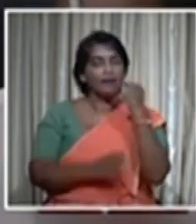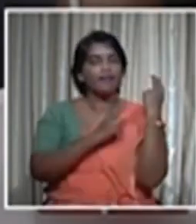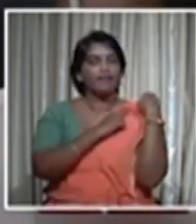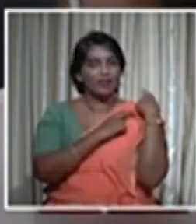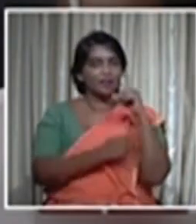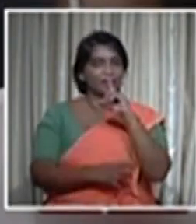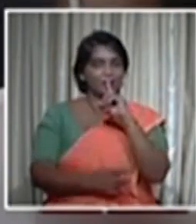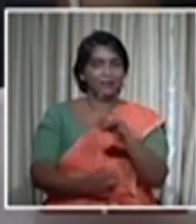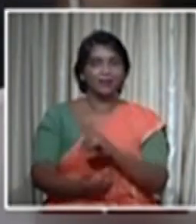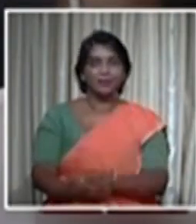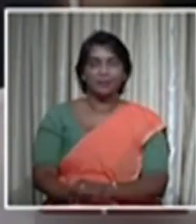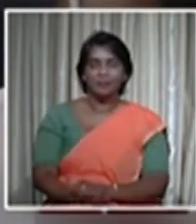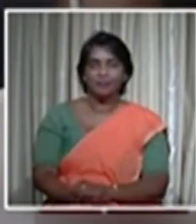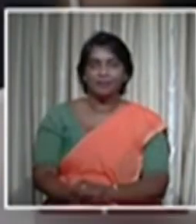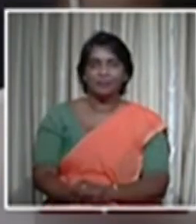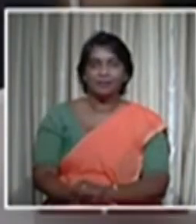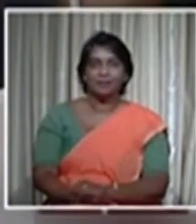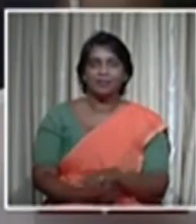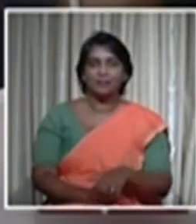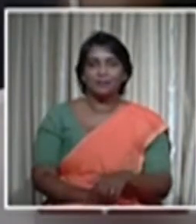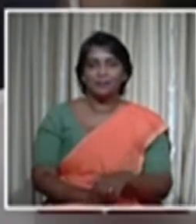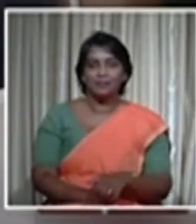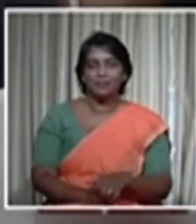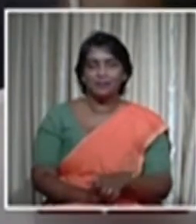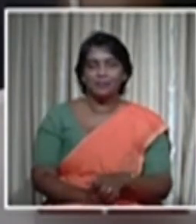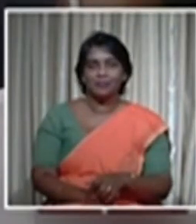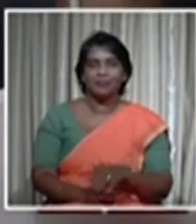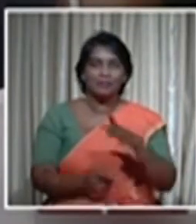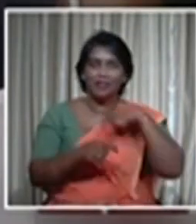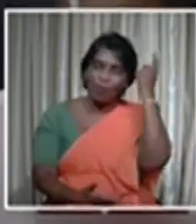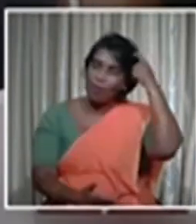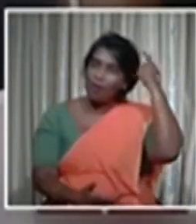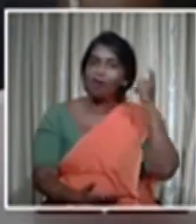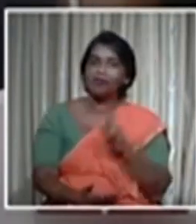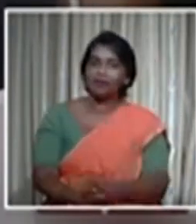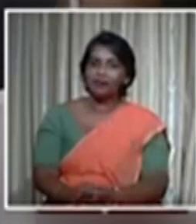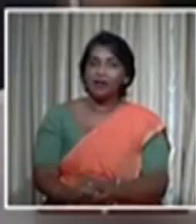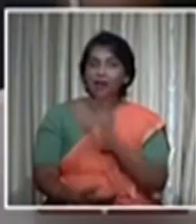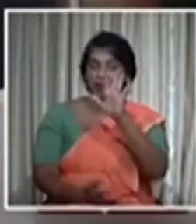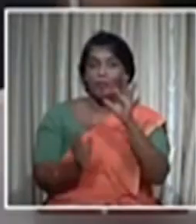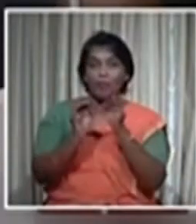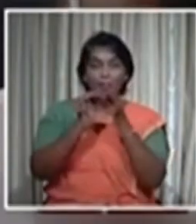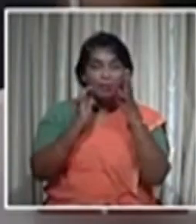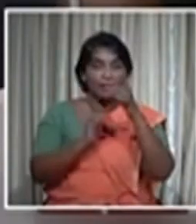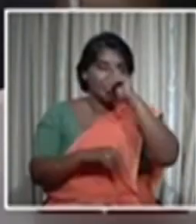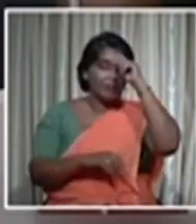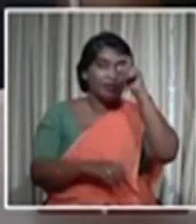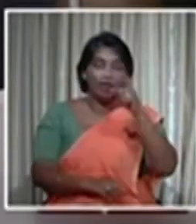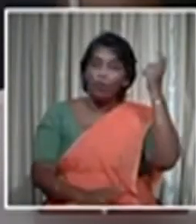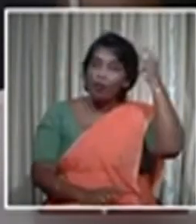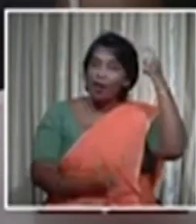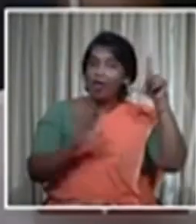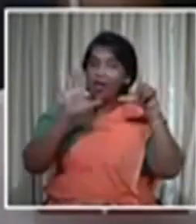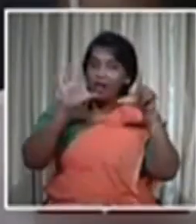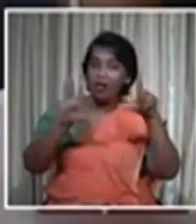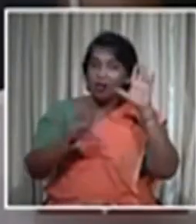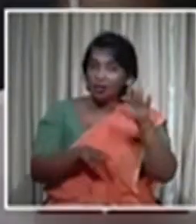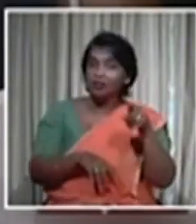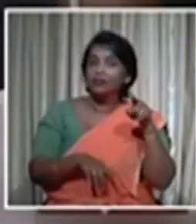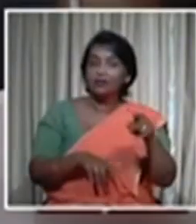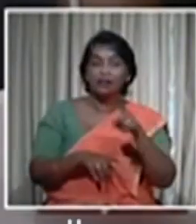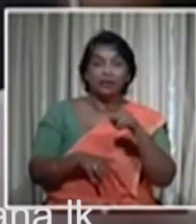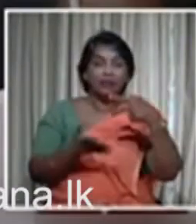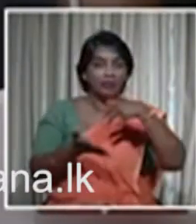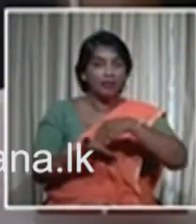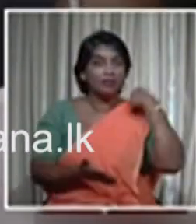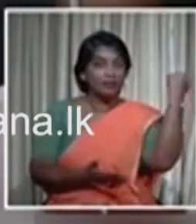කියනවා ඉතින් මෙන්න මේකල බඳින්නක දන්වලක් කරා හැබැයි බැසිල් රාජපක්ෂ මහත්මයාට මොළ හතක් තියෙනවයි කියලා මෙතන